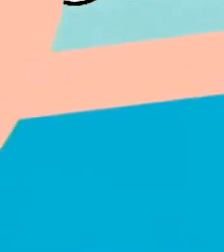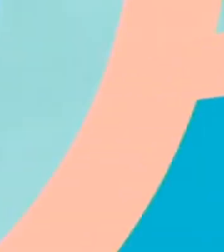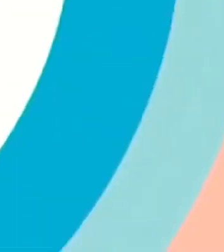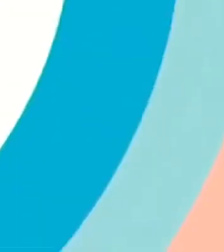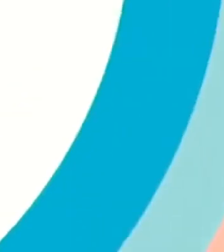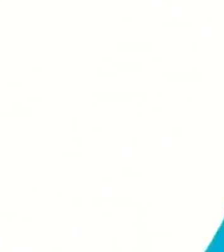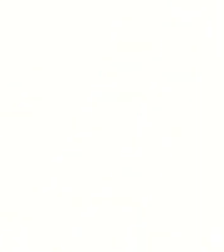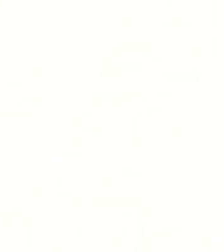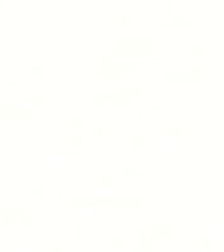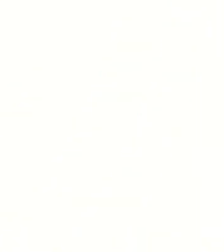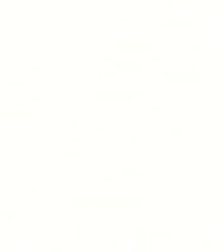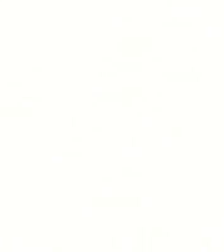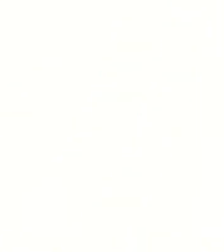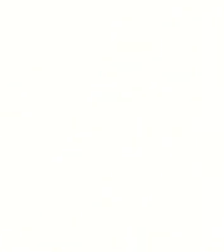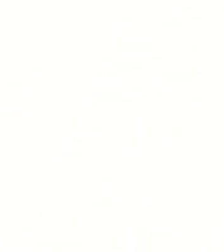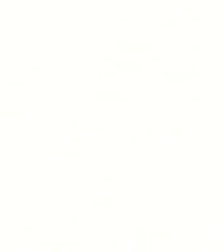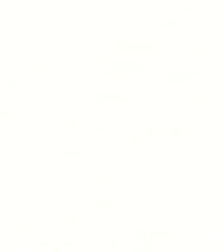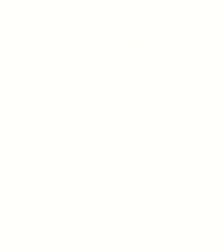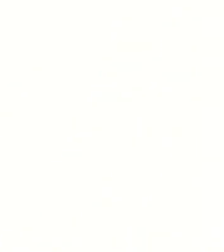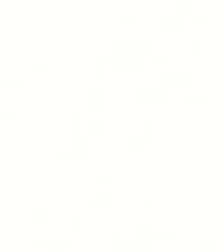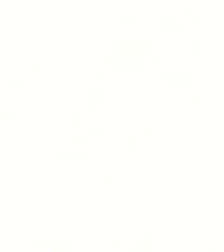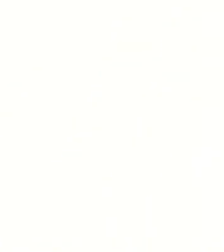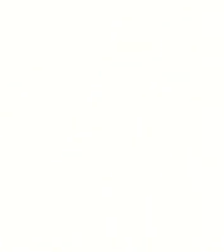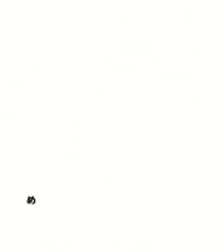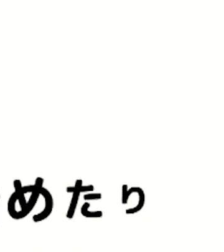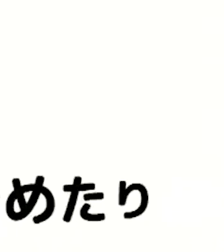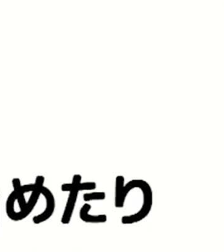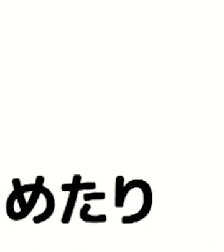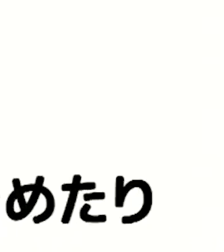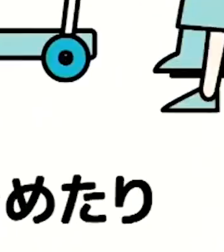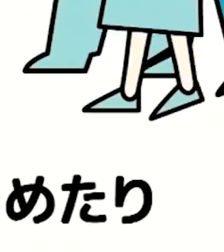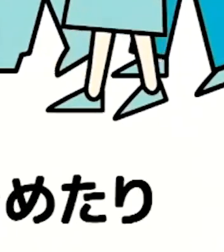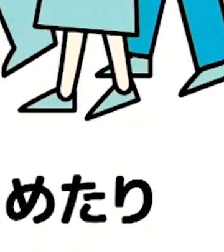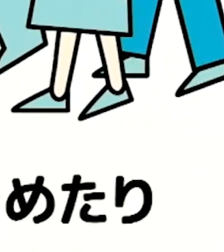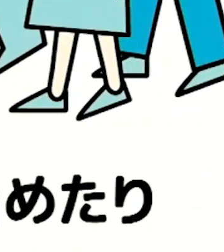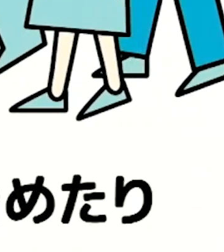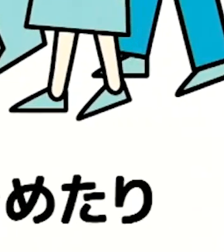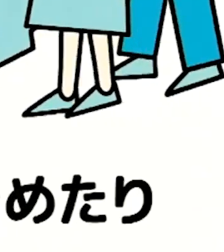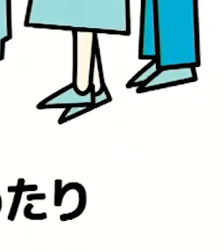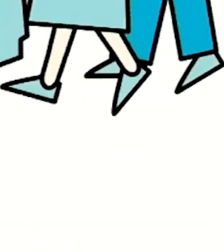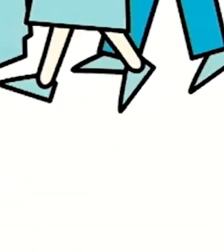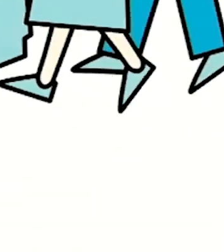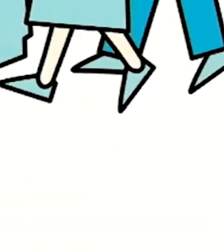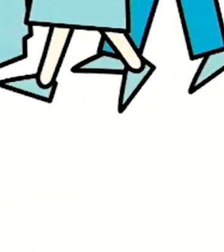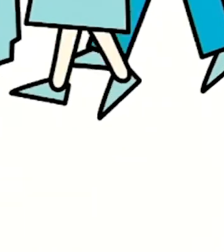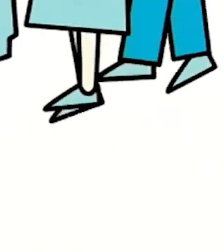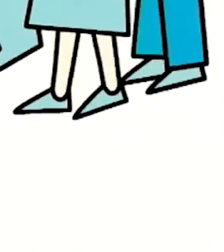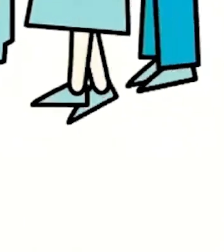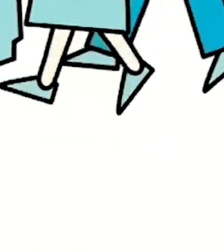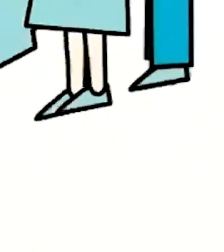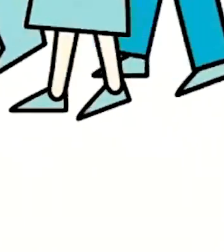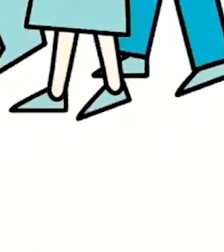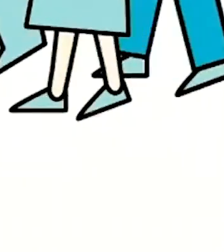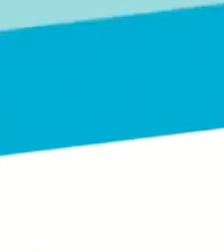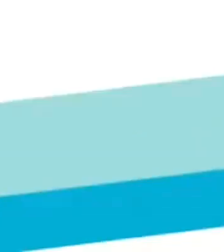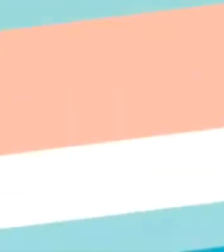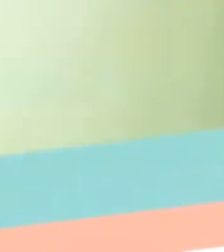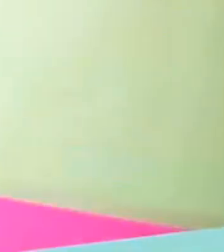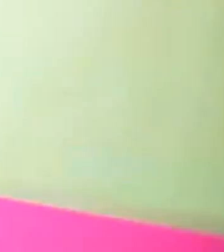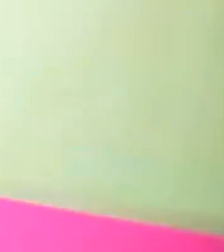ブーイみんなの議論をもとにうー政策をつくったりジョンをし